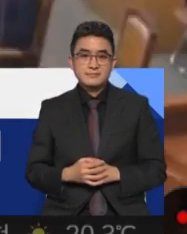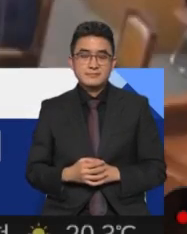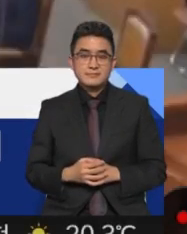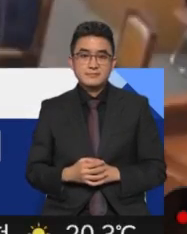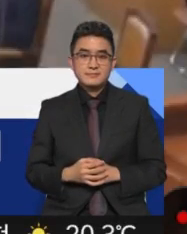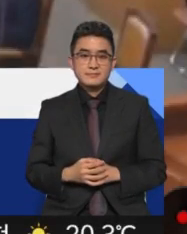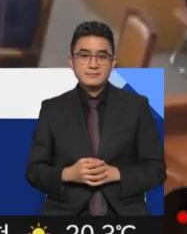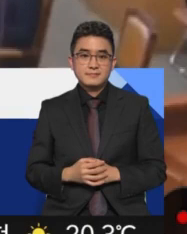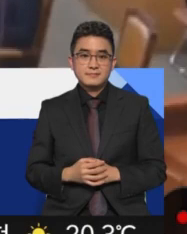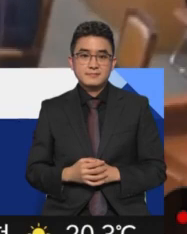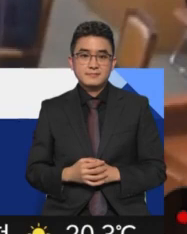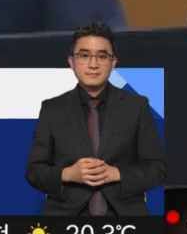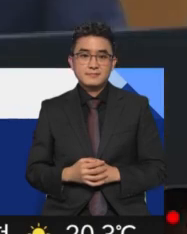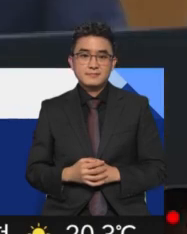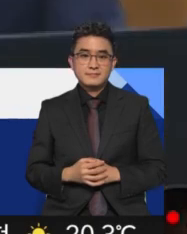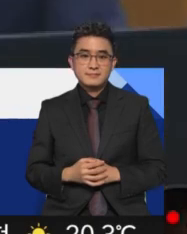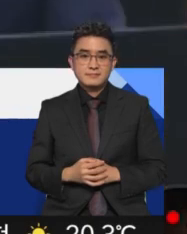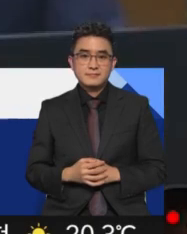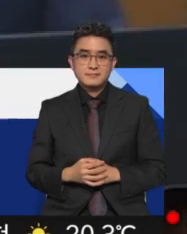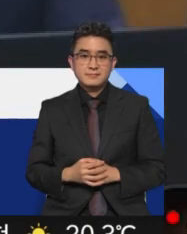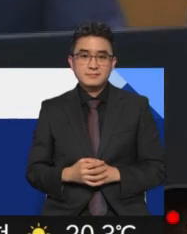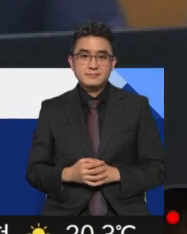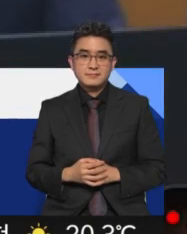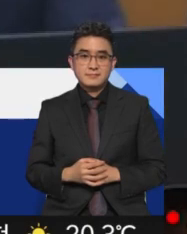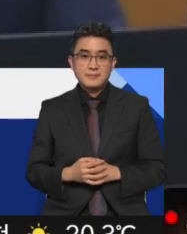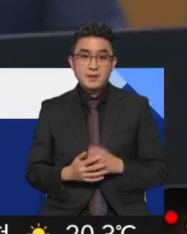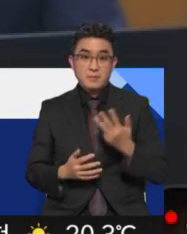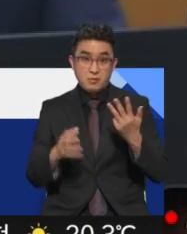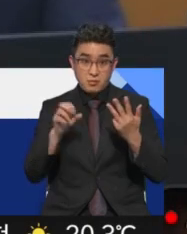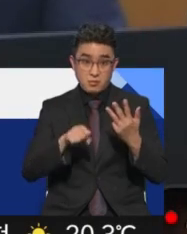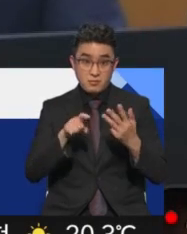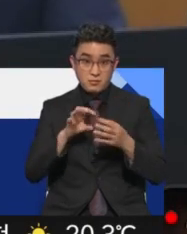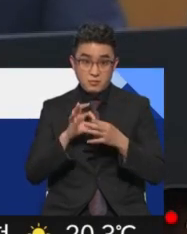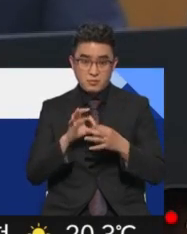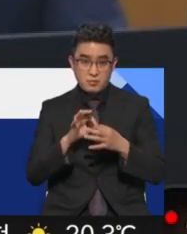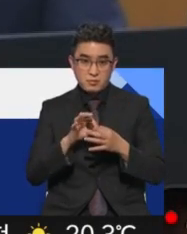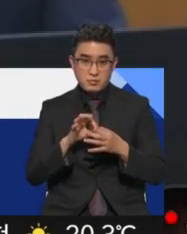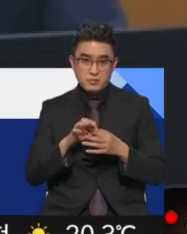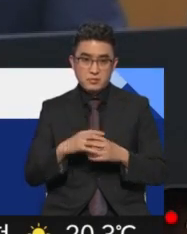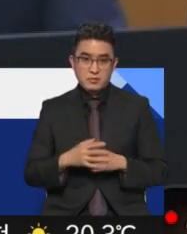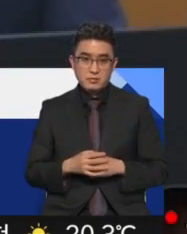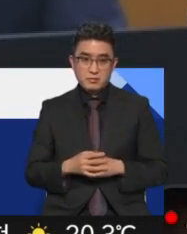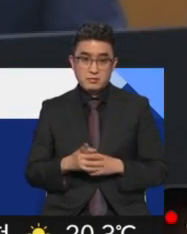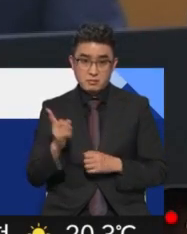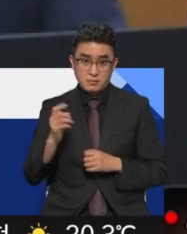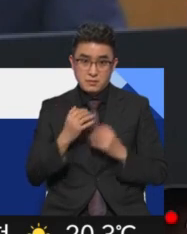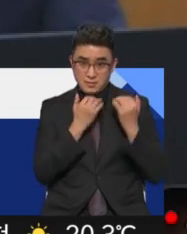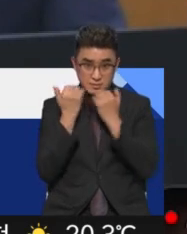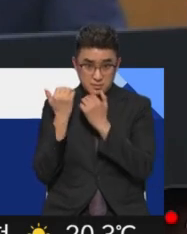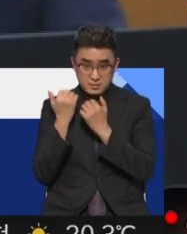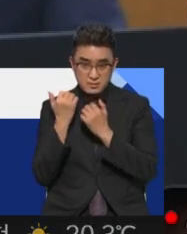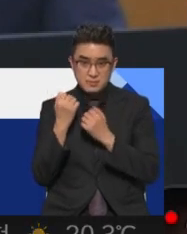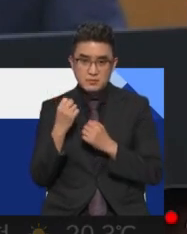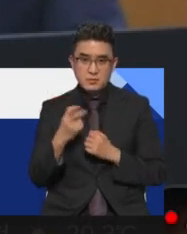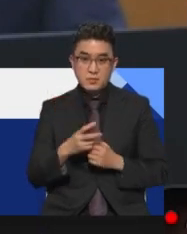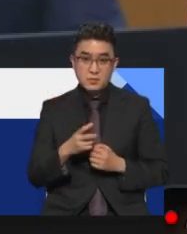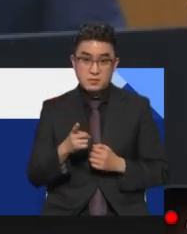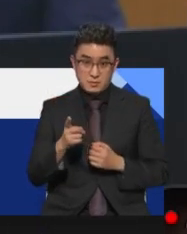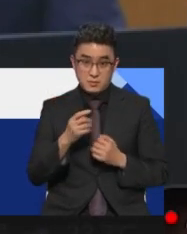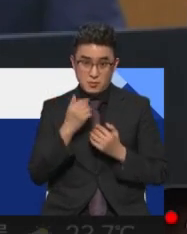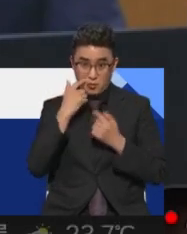있습니다 8억에 대해서 본인이 뇌물 수지하였으면 몰수 또는 추징을